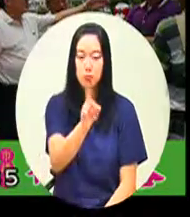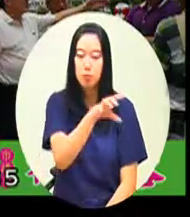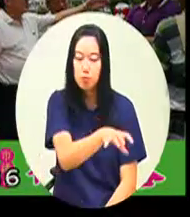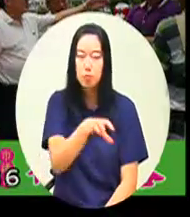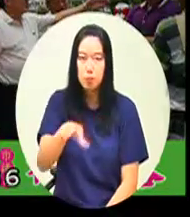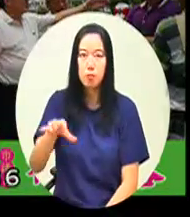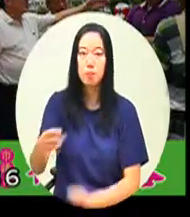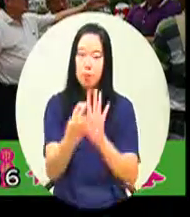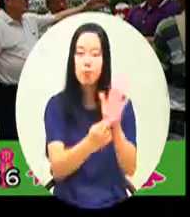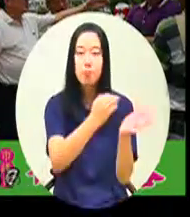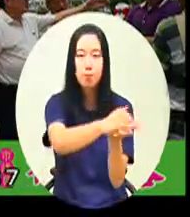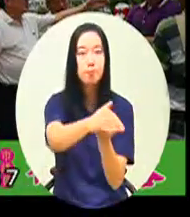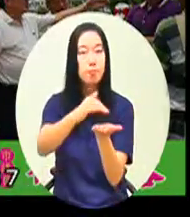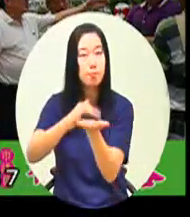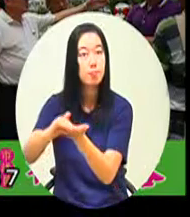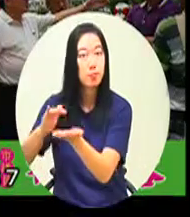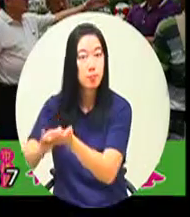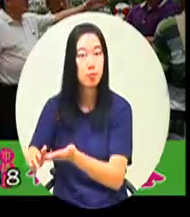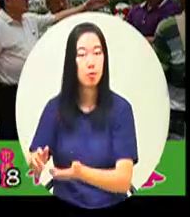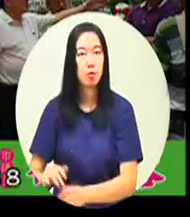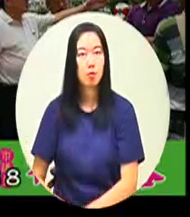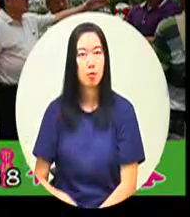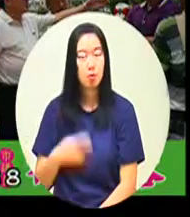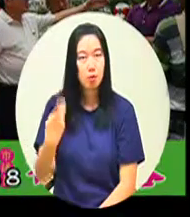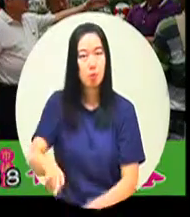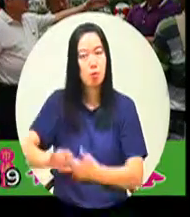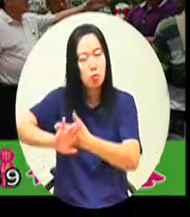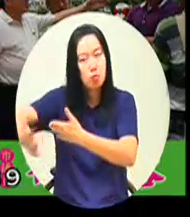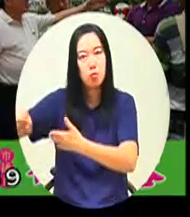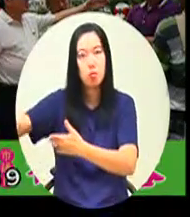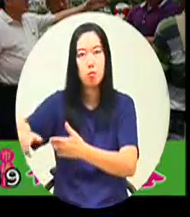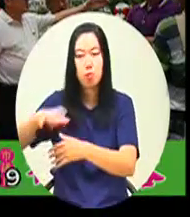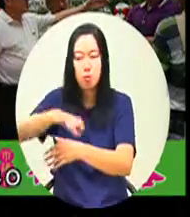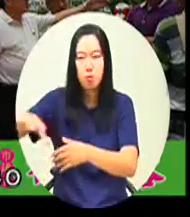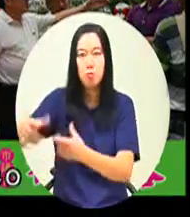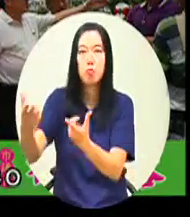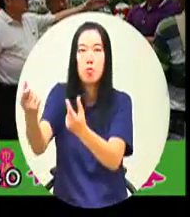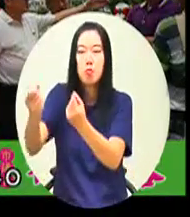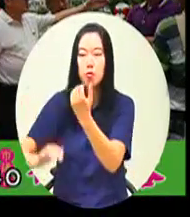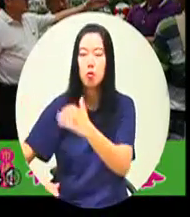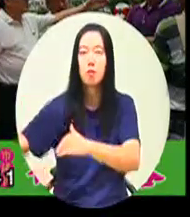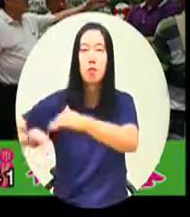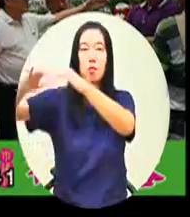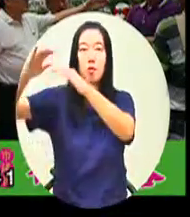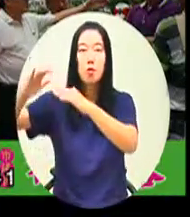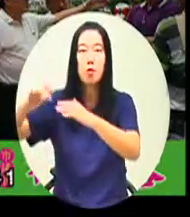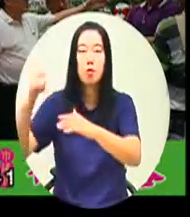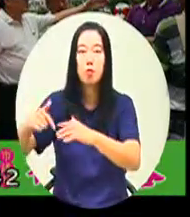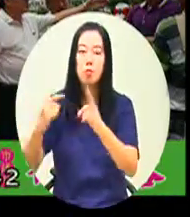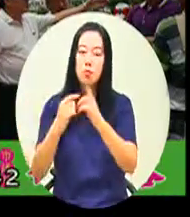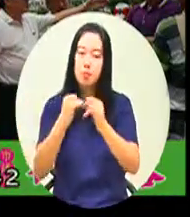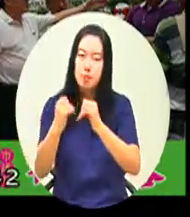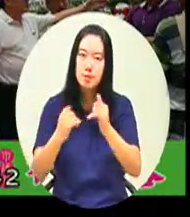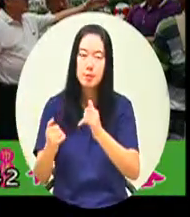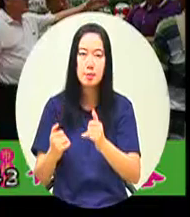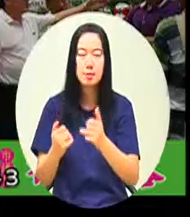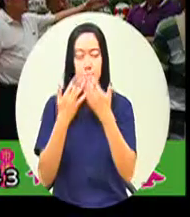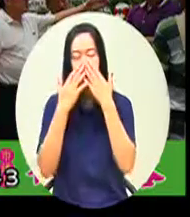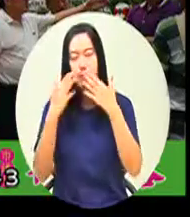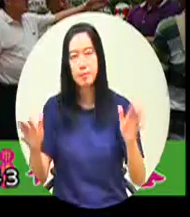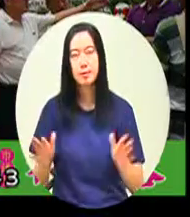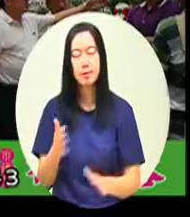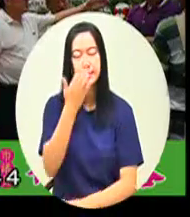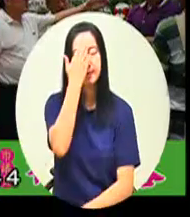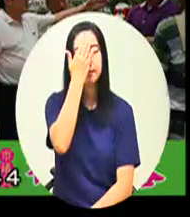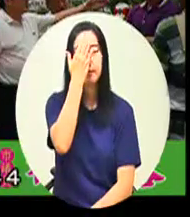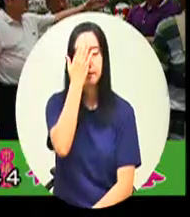解决，那也会衍生出另一个地方的淹水，那这个也是我们民众非常困